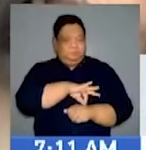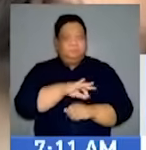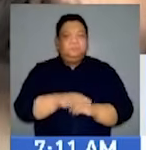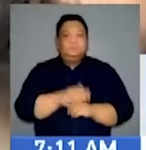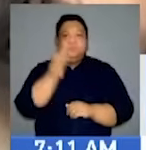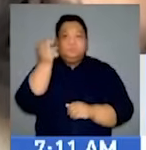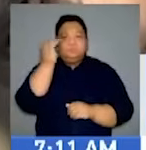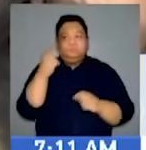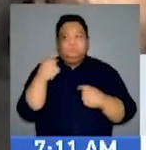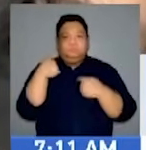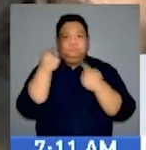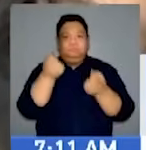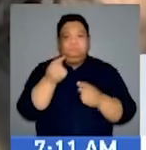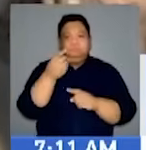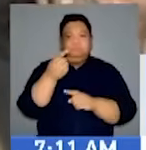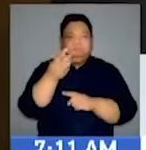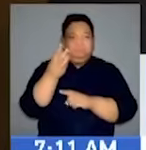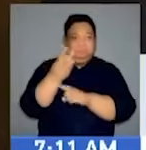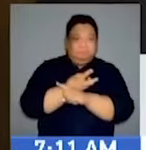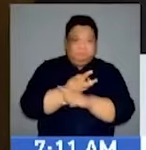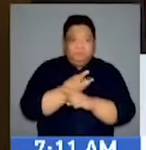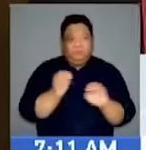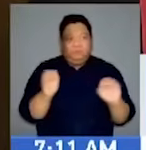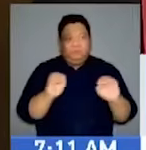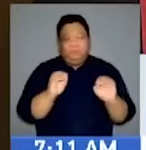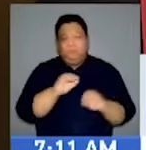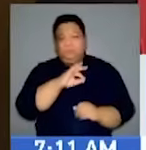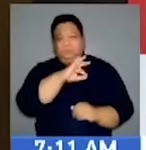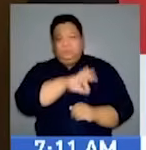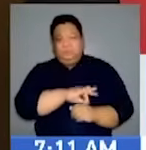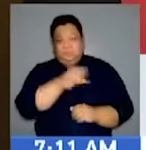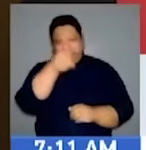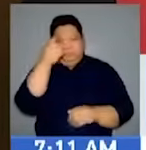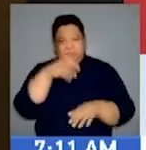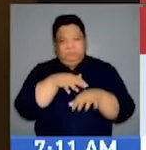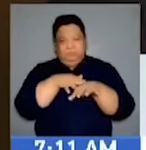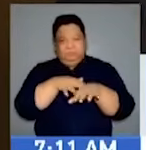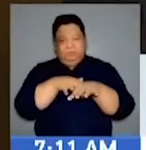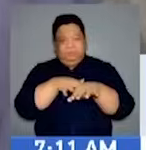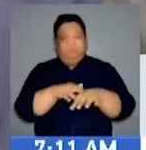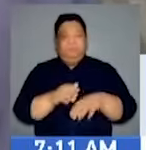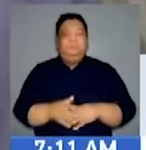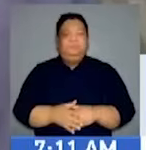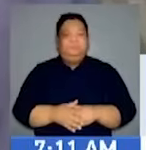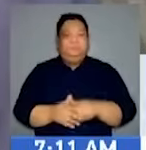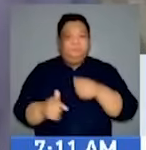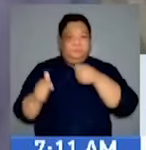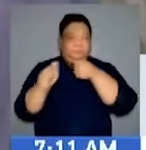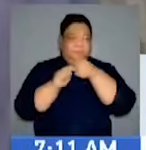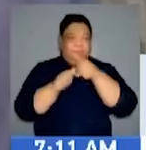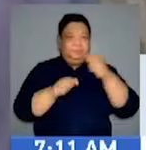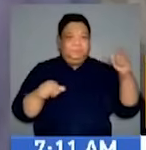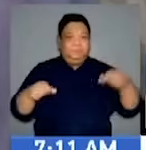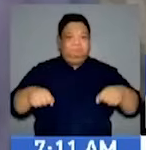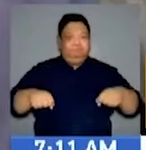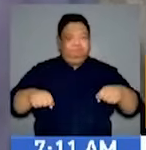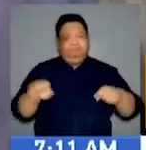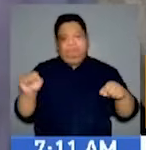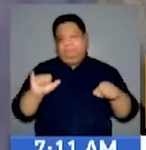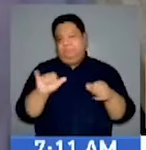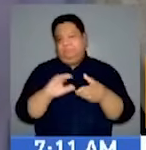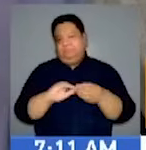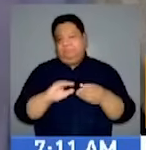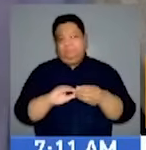halos na hindi kami kumikita dahil sa traffic. Yan din ang sabi ni Paul na tricycle driver naman. Mabigat po, ma'am, hanggang doon po sa